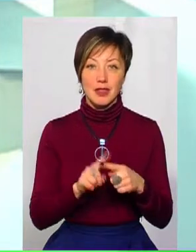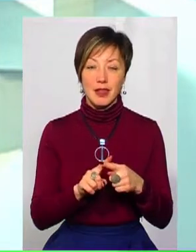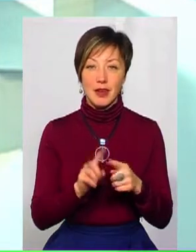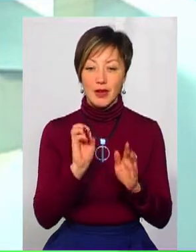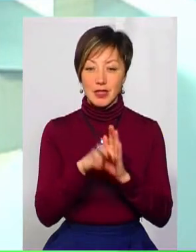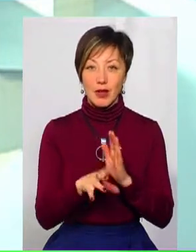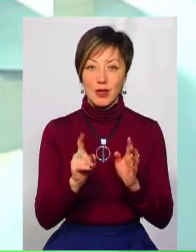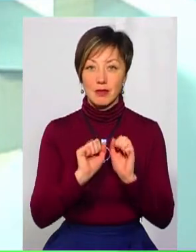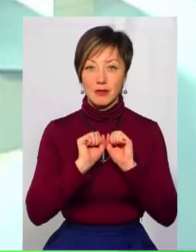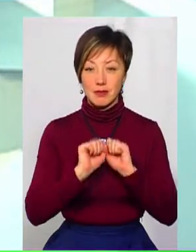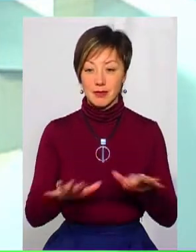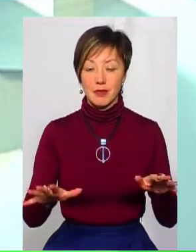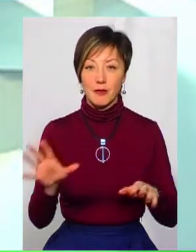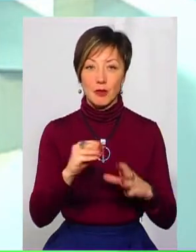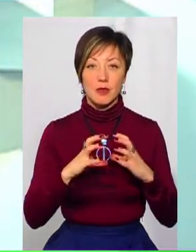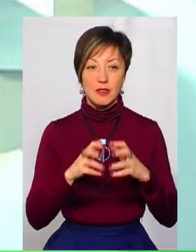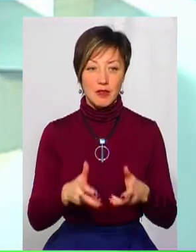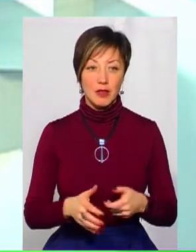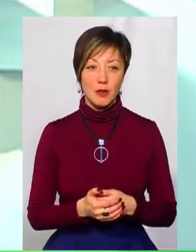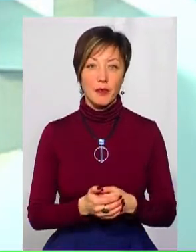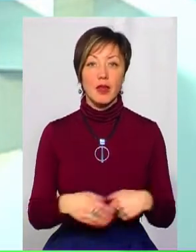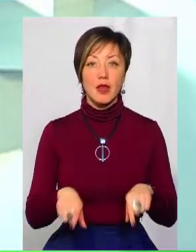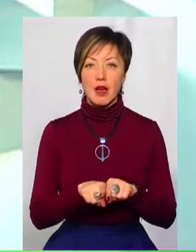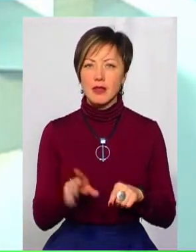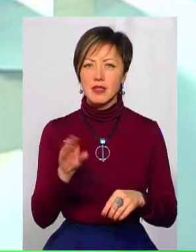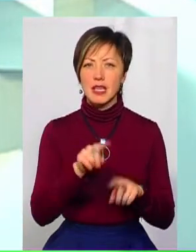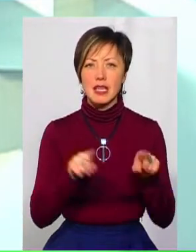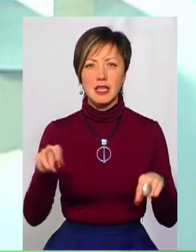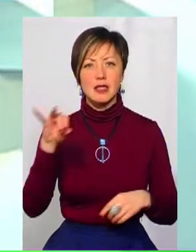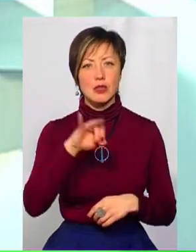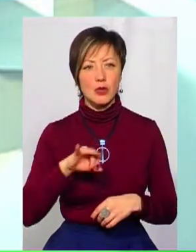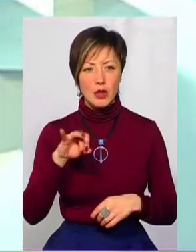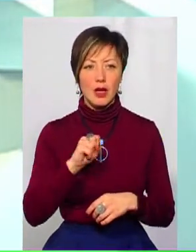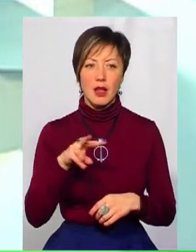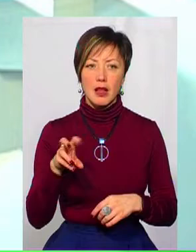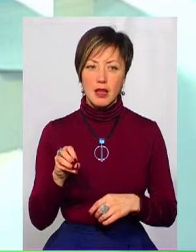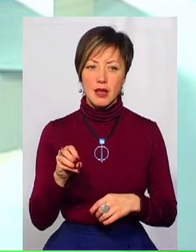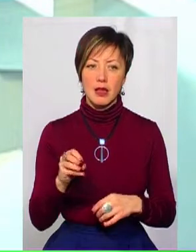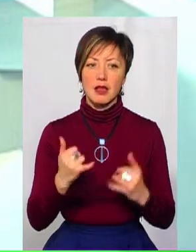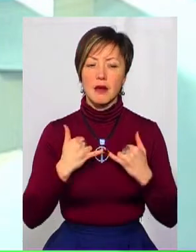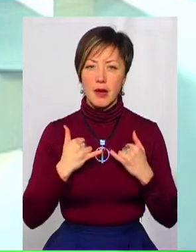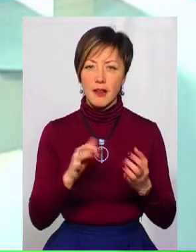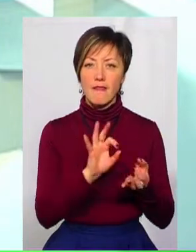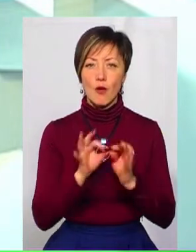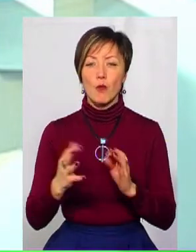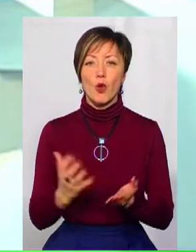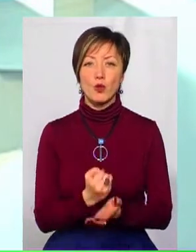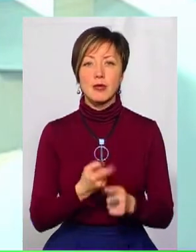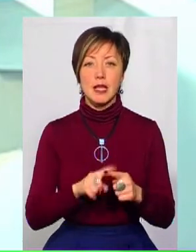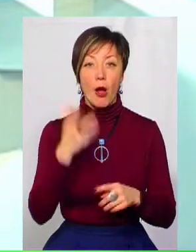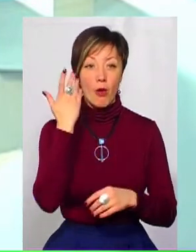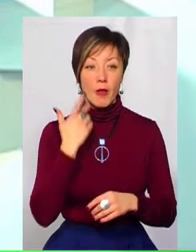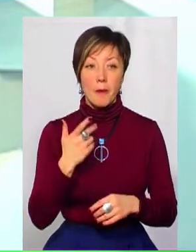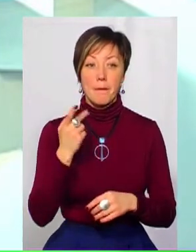і він розлетиться там по всьому світу. Mm-hmm. І це також це доволі рідкісні історії. Насправді, для мене формула успіху – це коли ти